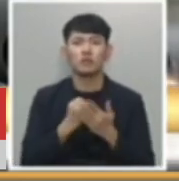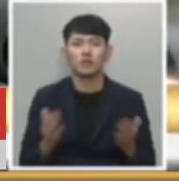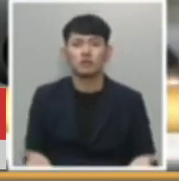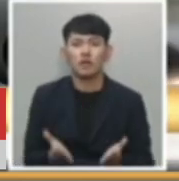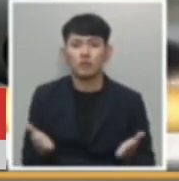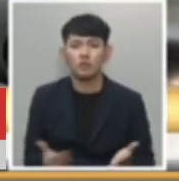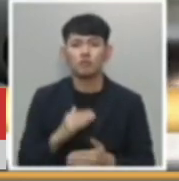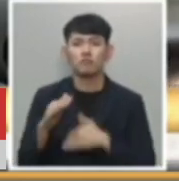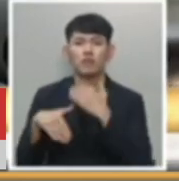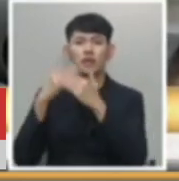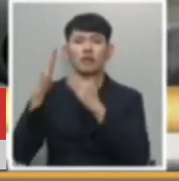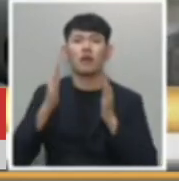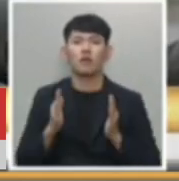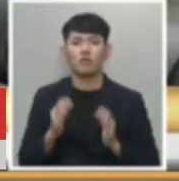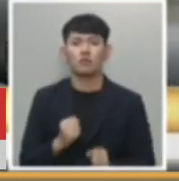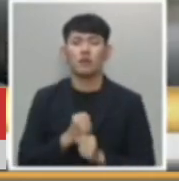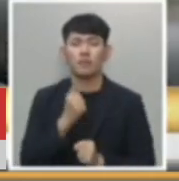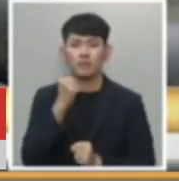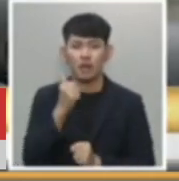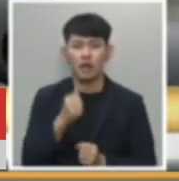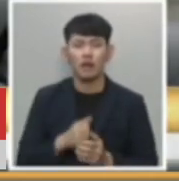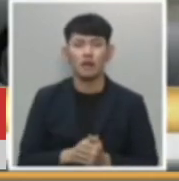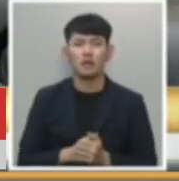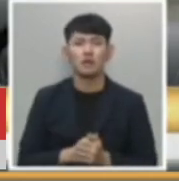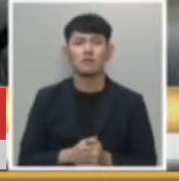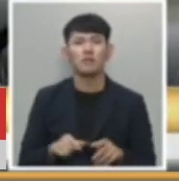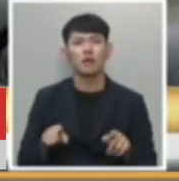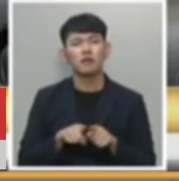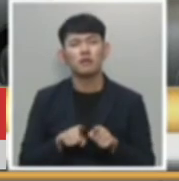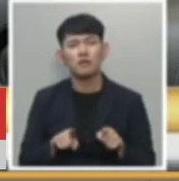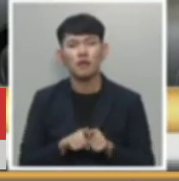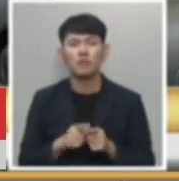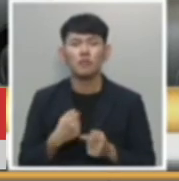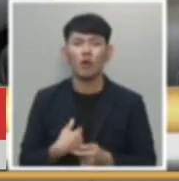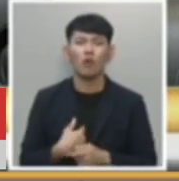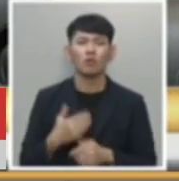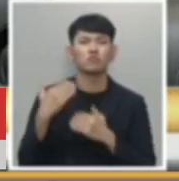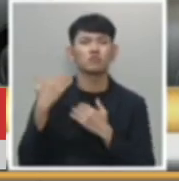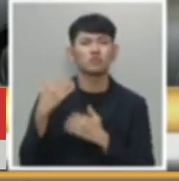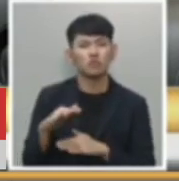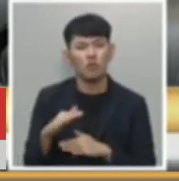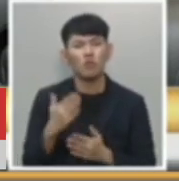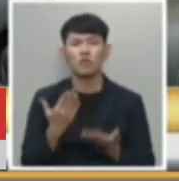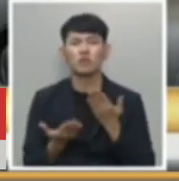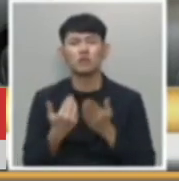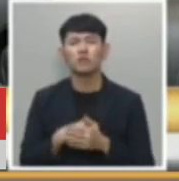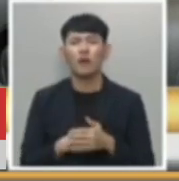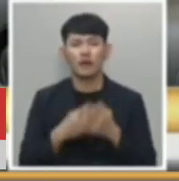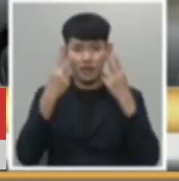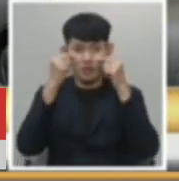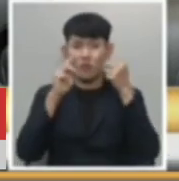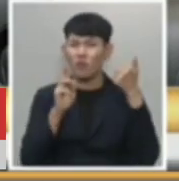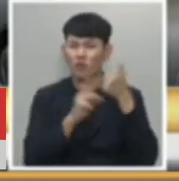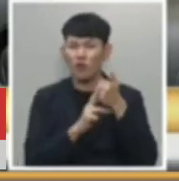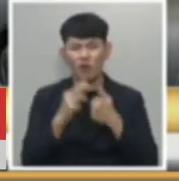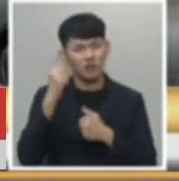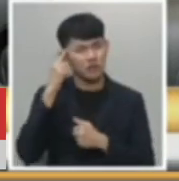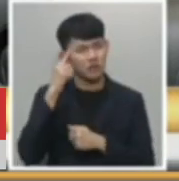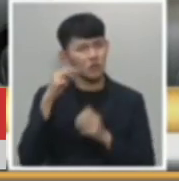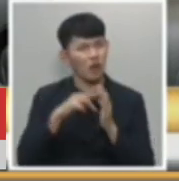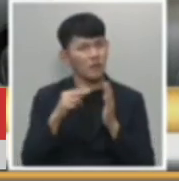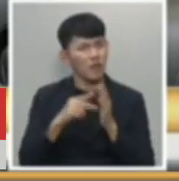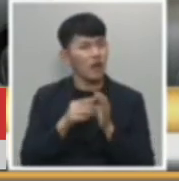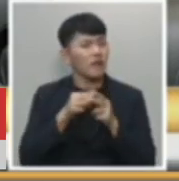ได้พัฒนาคนด้วยมันไม่ผิดหรอกไม่ต้องส่งไปกิจการหรือให้ท่านรองนายกทีนุตีความหรอกว่านักเรียนประถมศึกษาเป็นนักเรีย